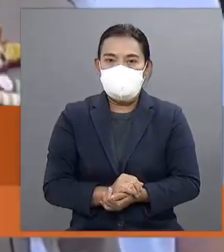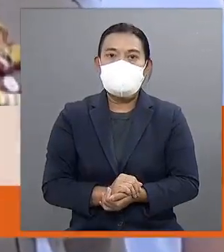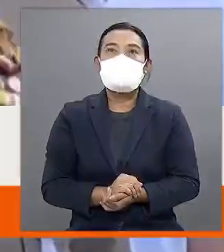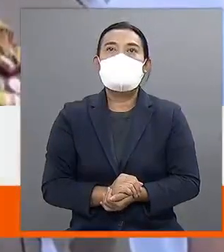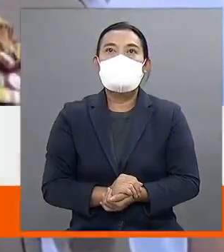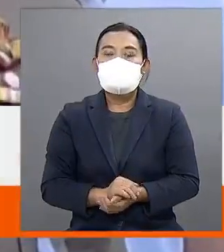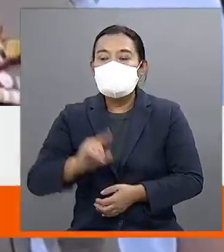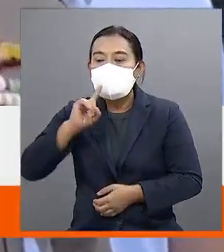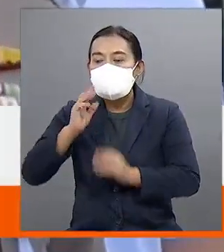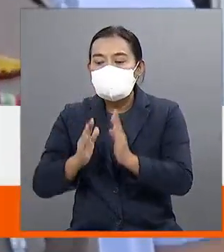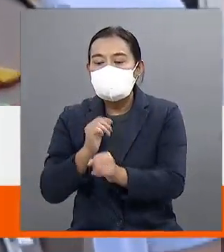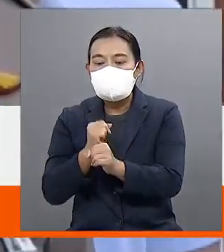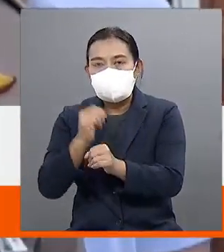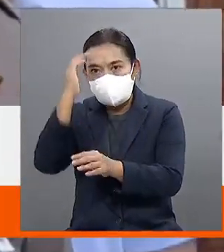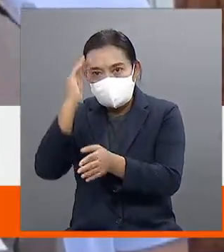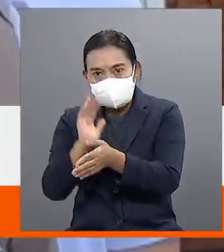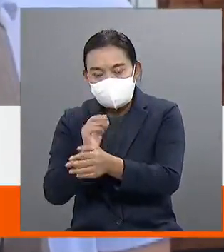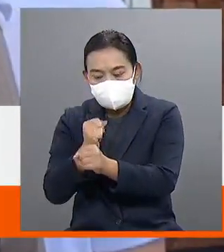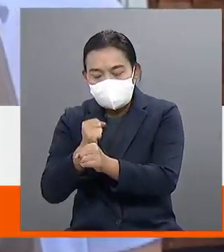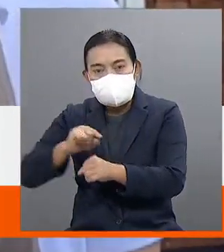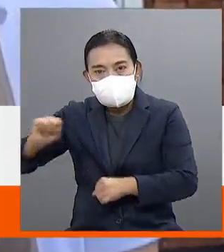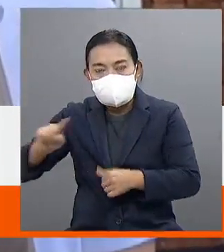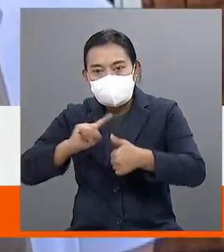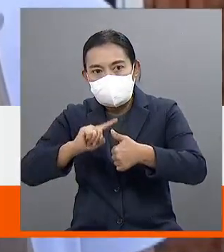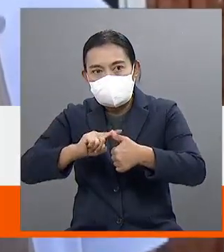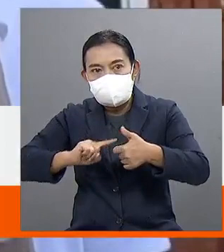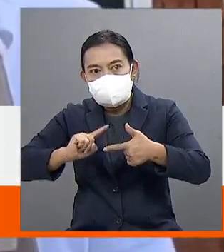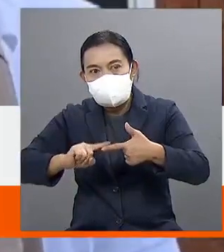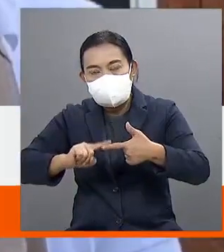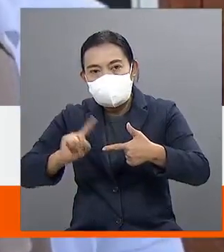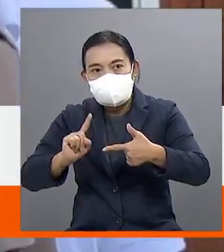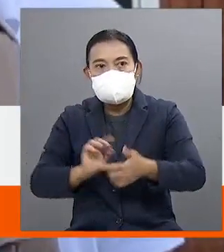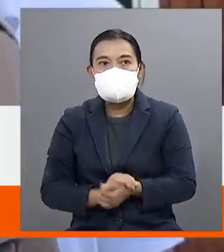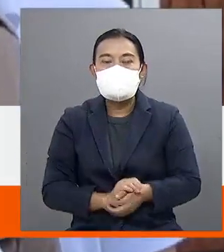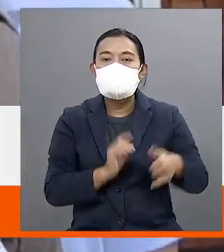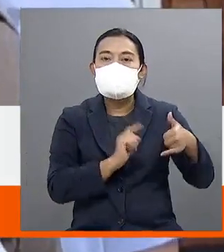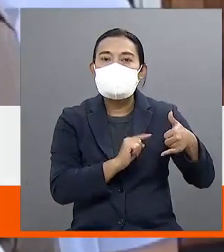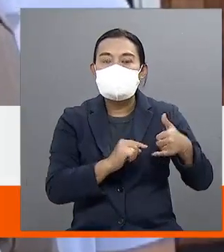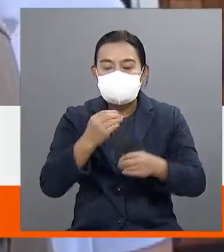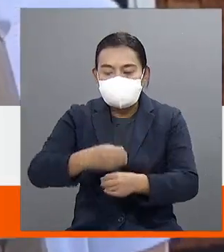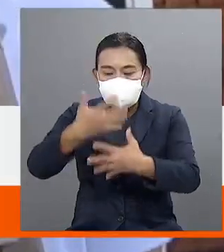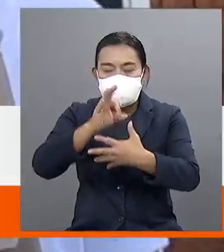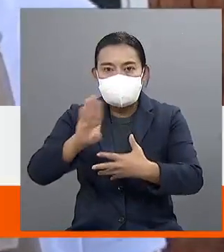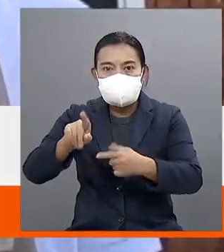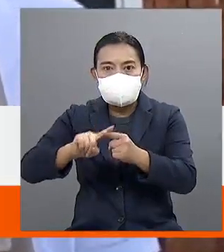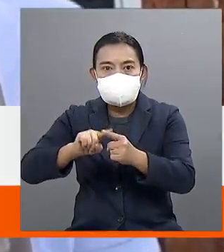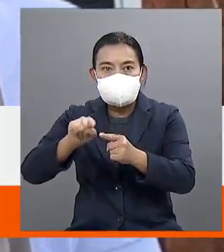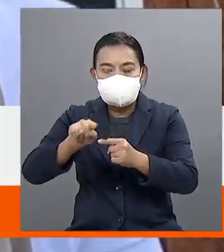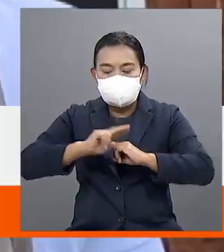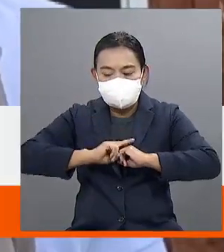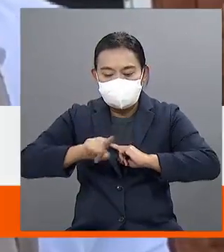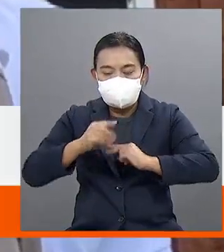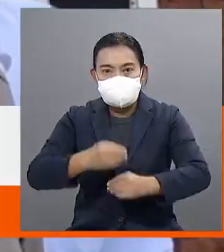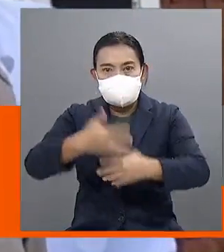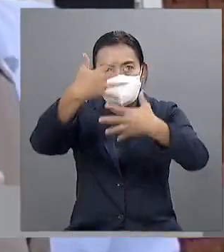ที่นะครับเรื่องที่สองก็คือเรื่องที่คุณลูกนัดไปโพสนะครับในเฟซบุ๊กส่วนตัวในเฟซบุ๊กแล้ว